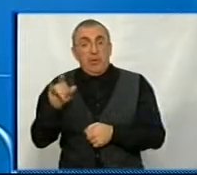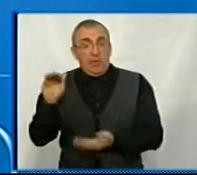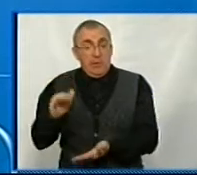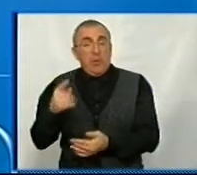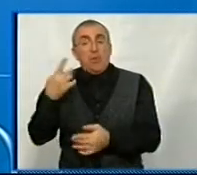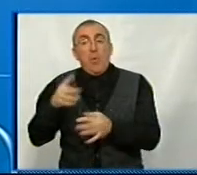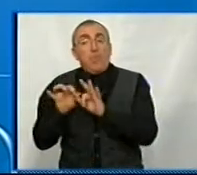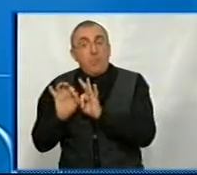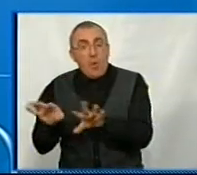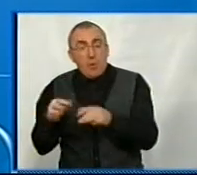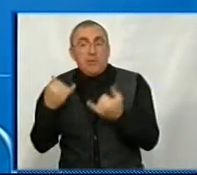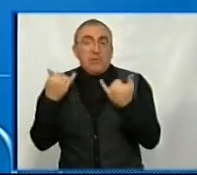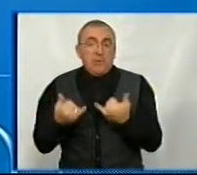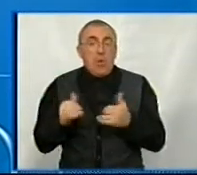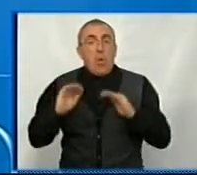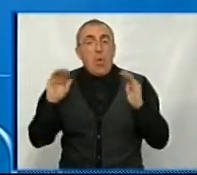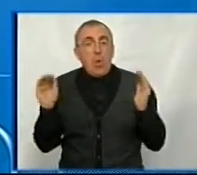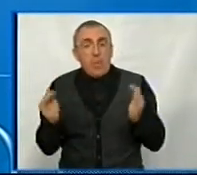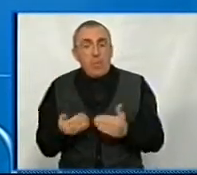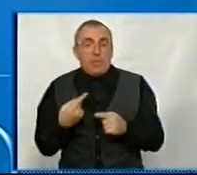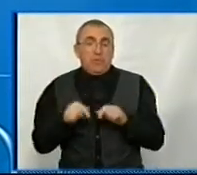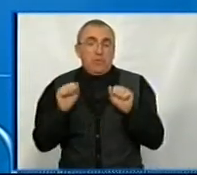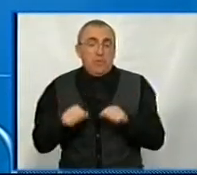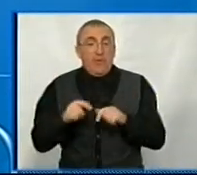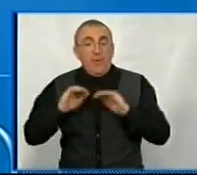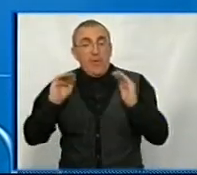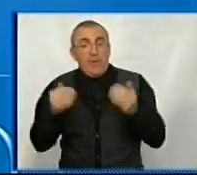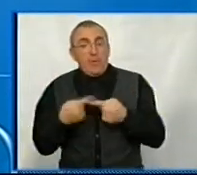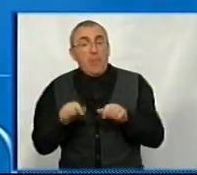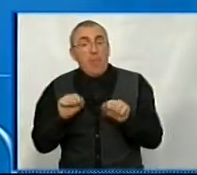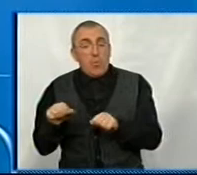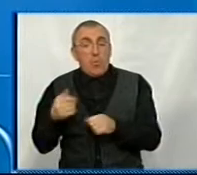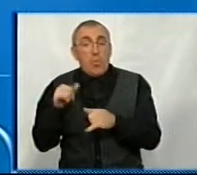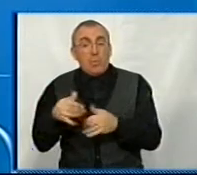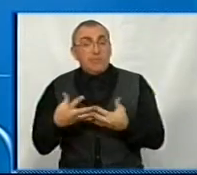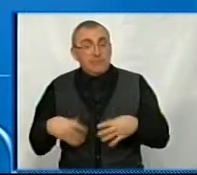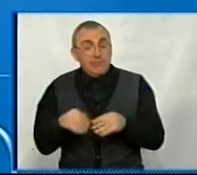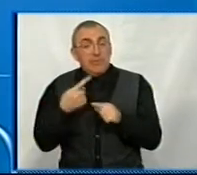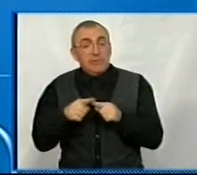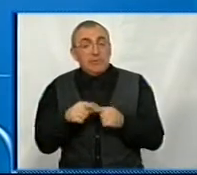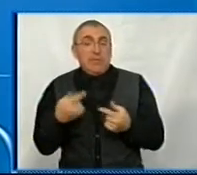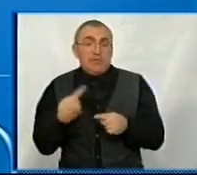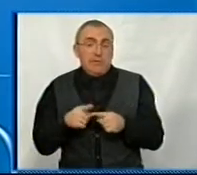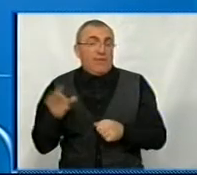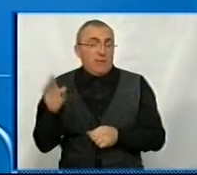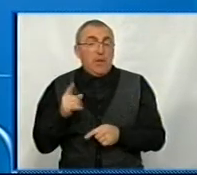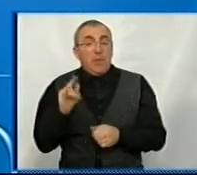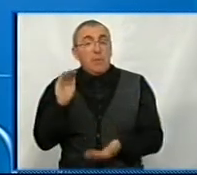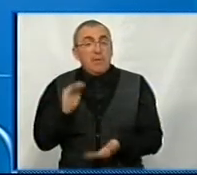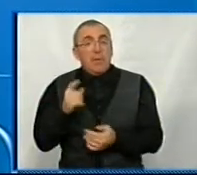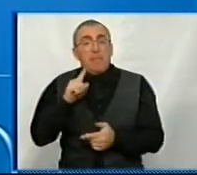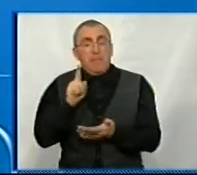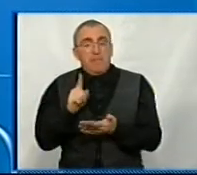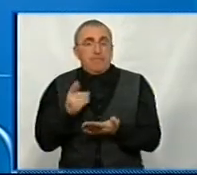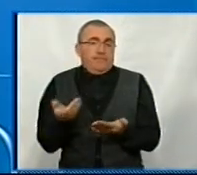це пояснювати, що зараз обмежені ці можливості в рамках тих можливостей, яка є у сім'ї, ось це зараз це все. І дитина має це,